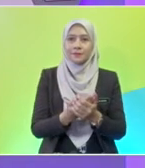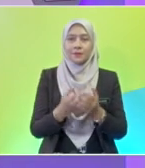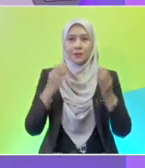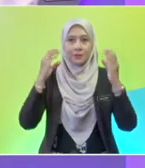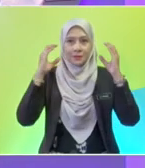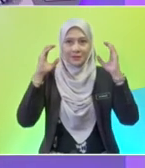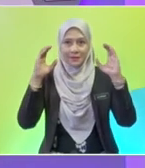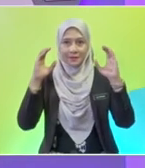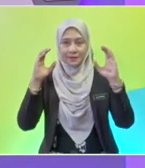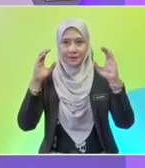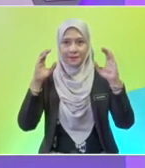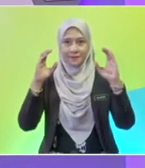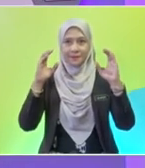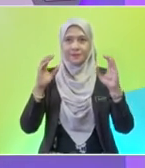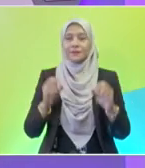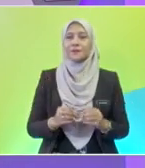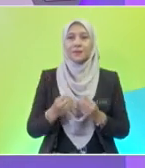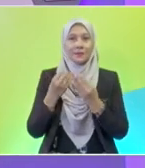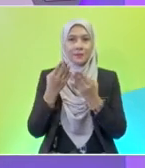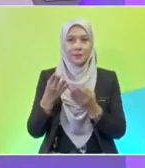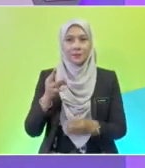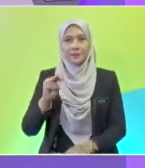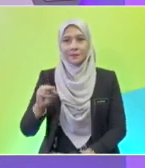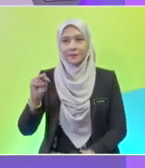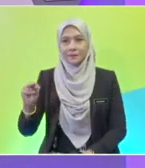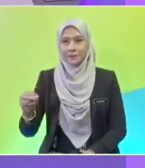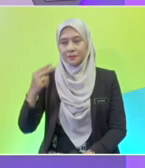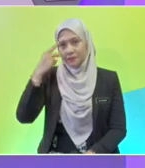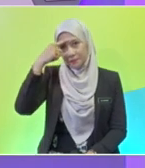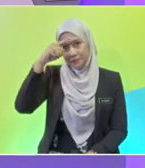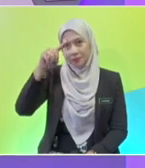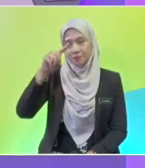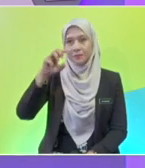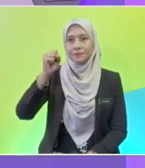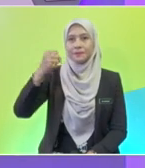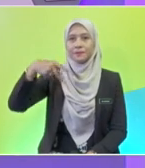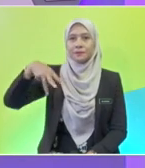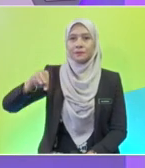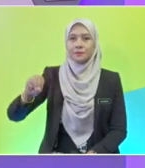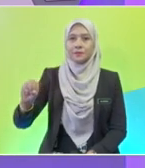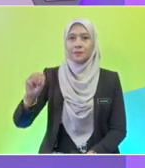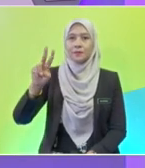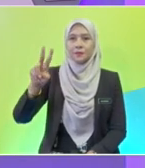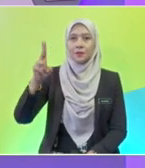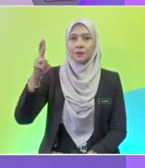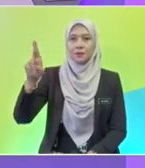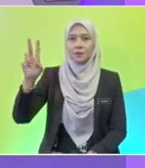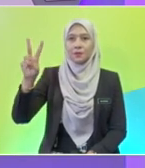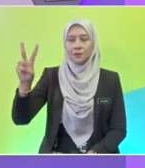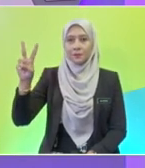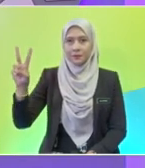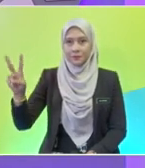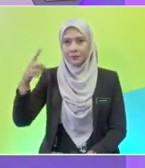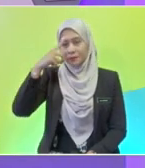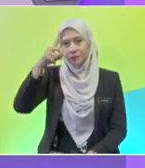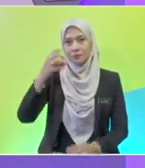calul SPM 2022 untuk membuat banyak latihan soal dan soal dan ini jadi